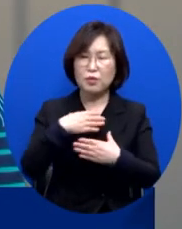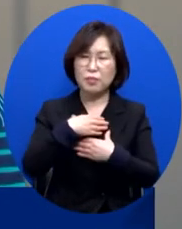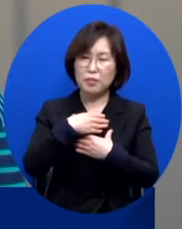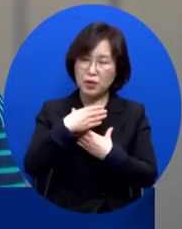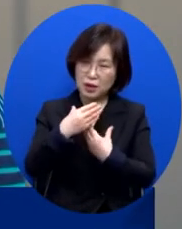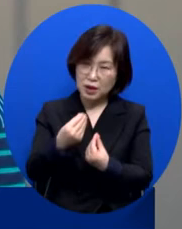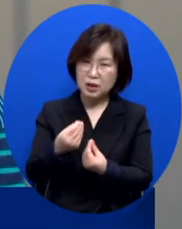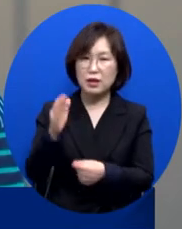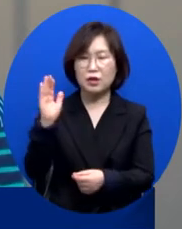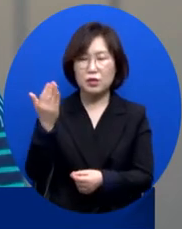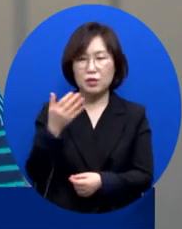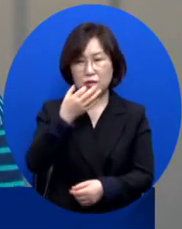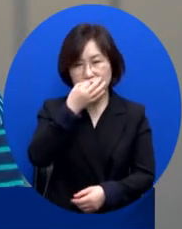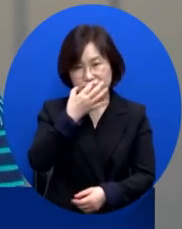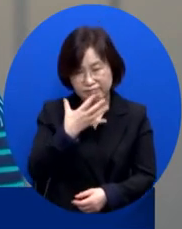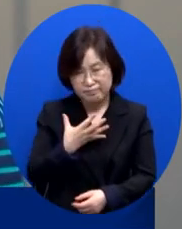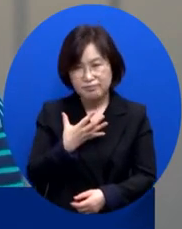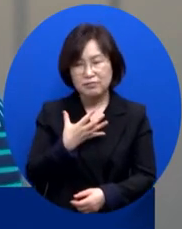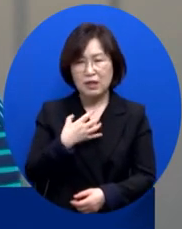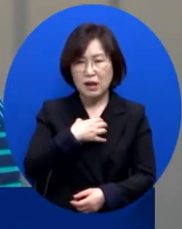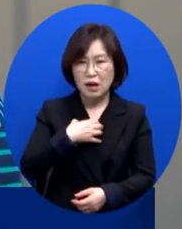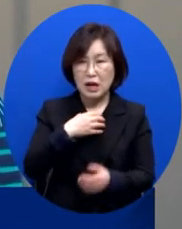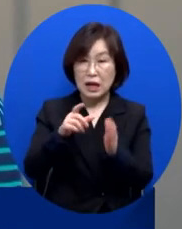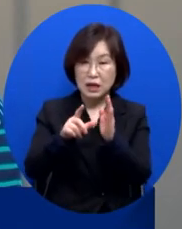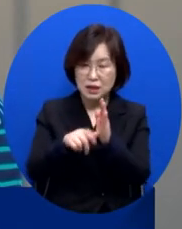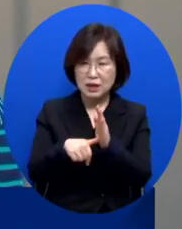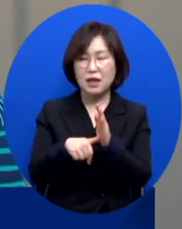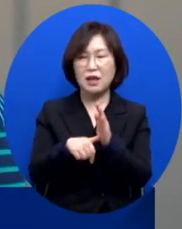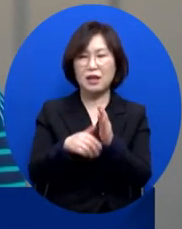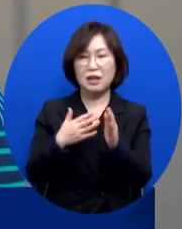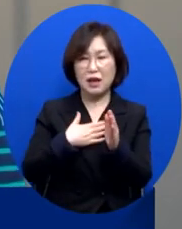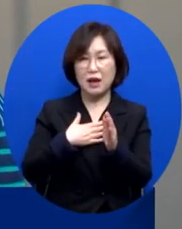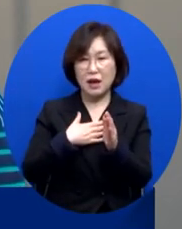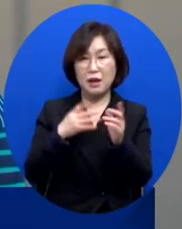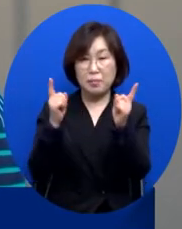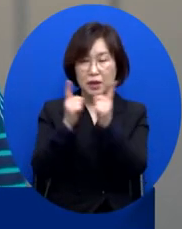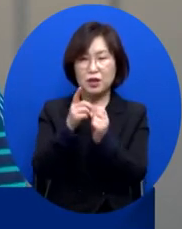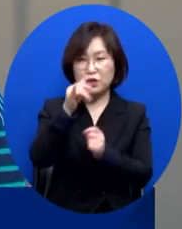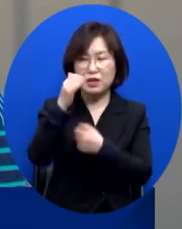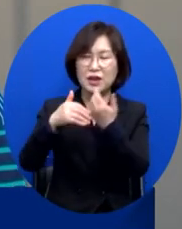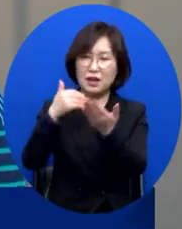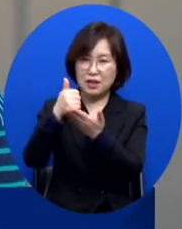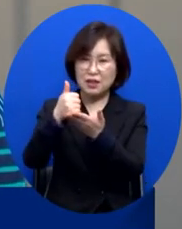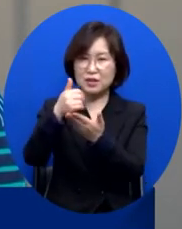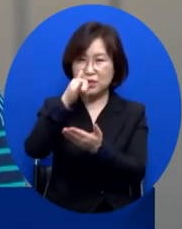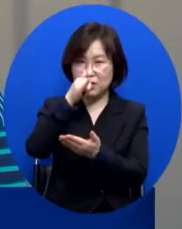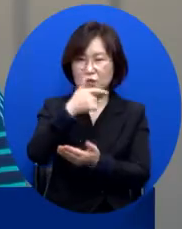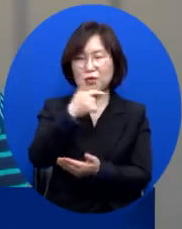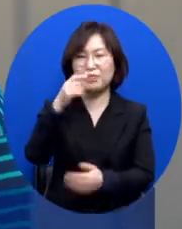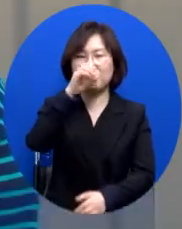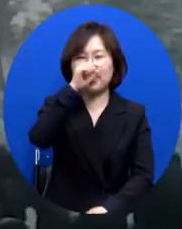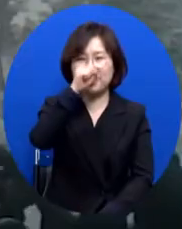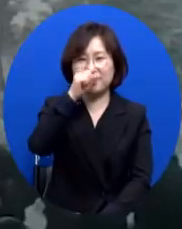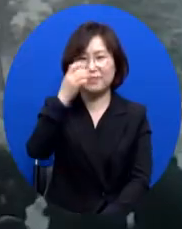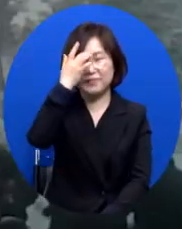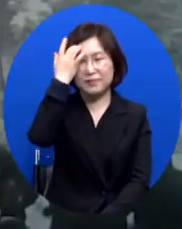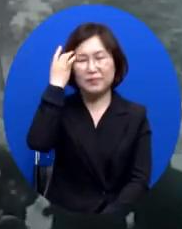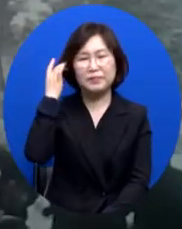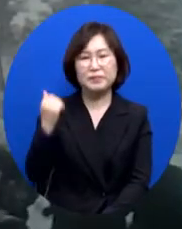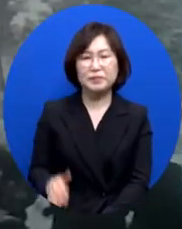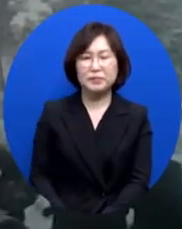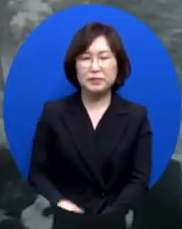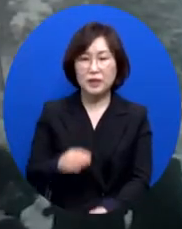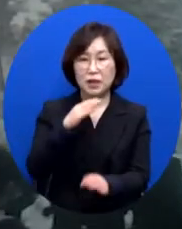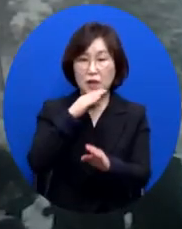제가 힘들고 괴롭고 누구한테도 말 못할 때 제가 찾을 수 있는 분이 있다는 게 너무 좋은 것 같아요.